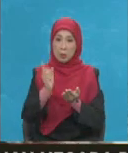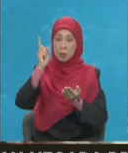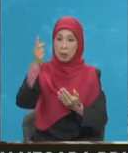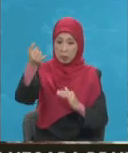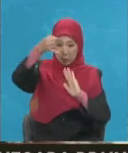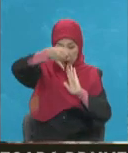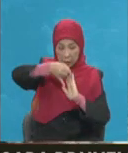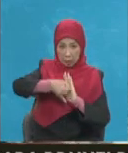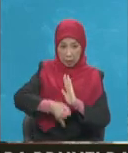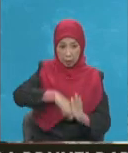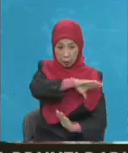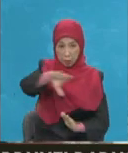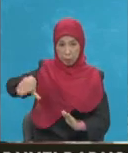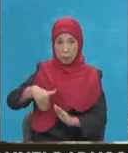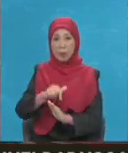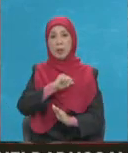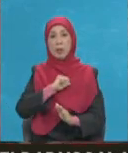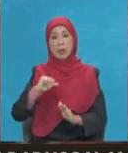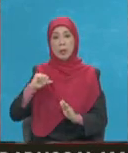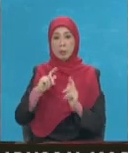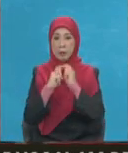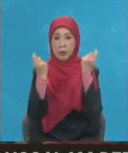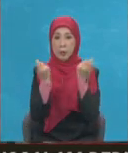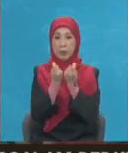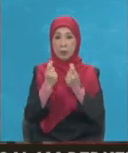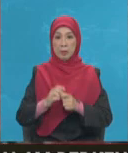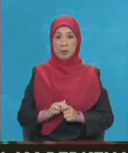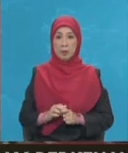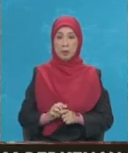Al-Quran dalam kalangan ahli persatuan.